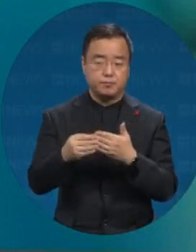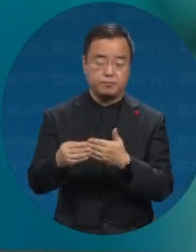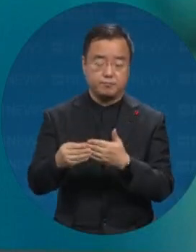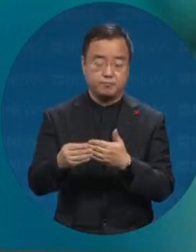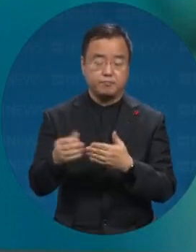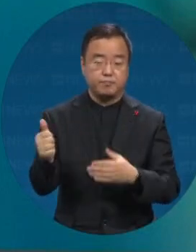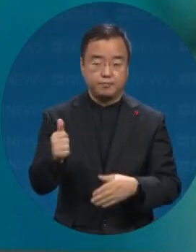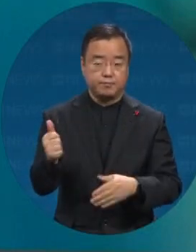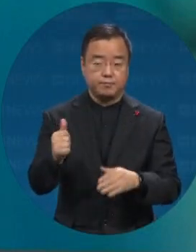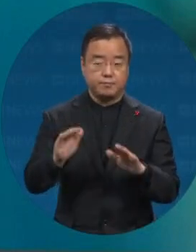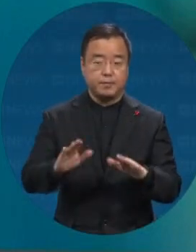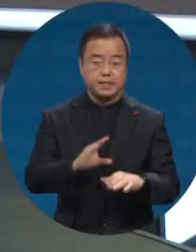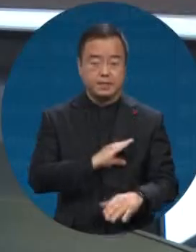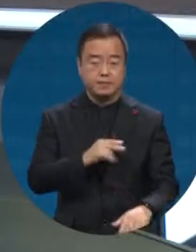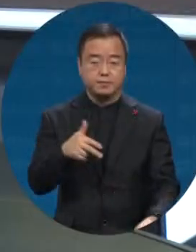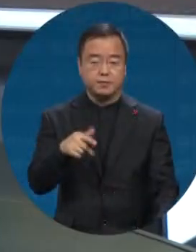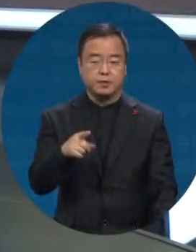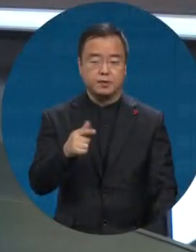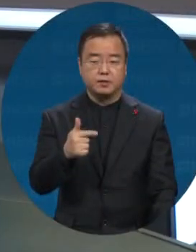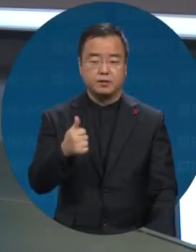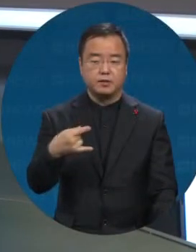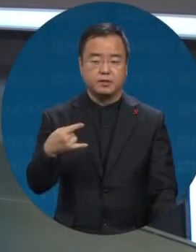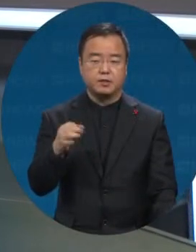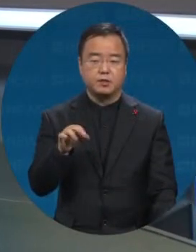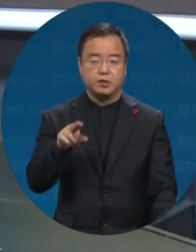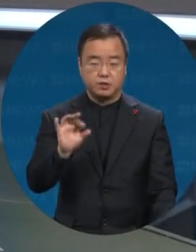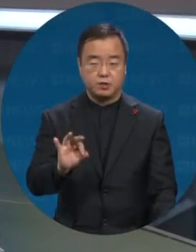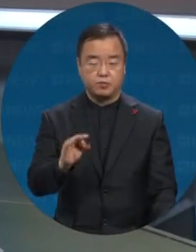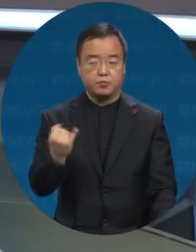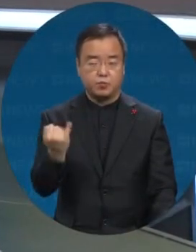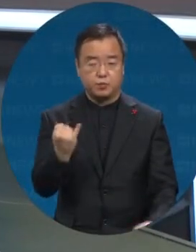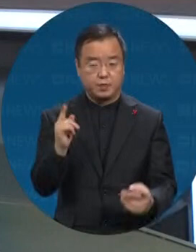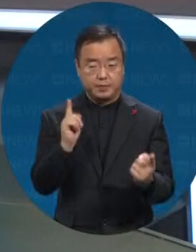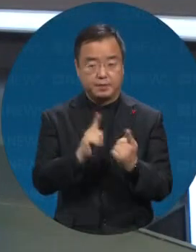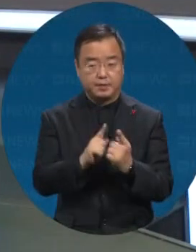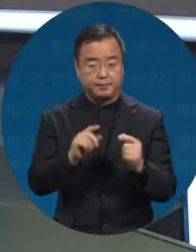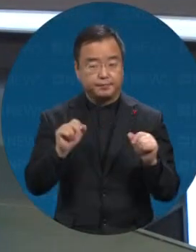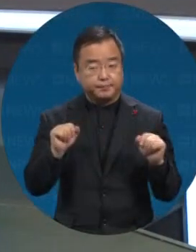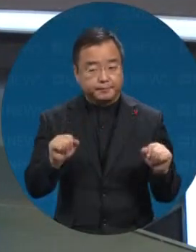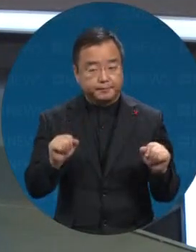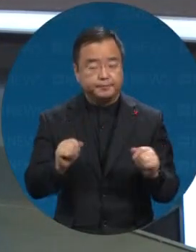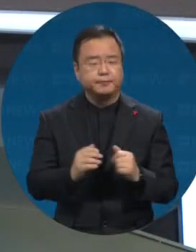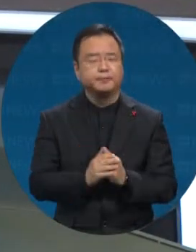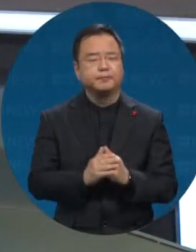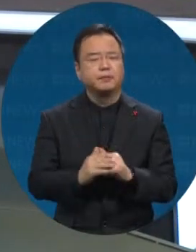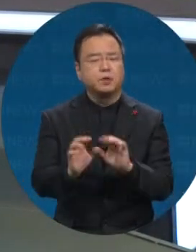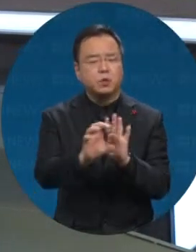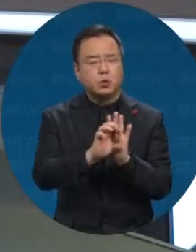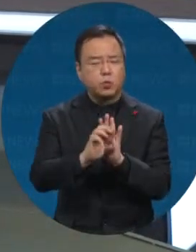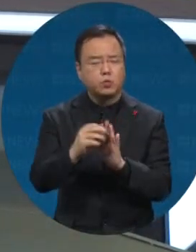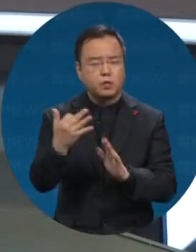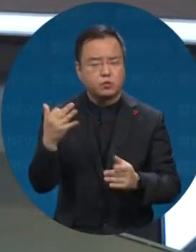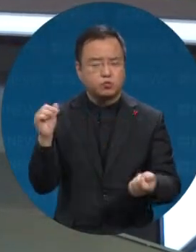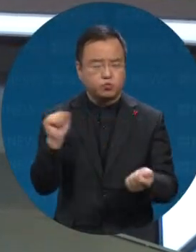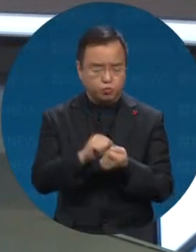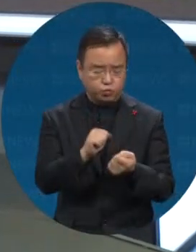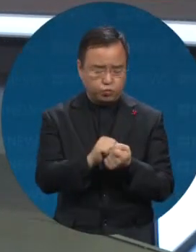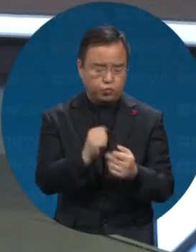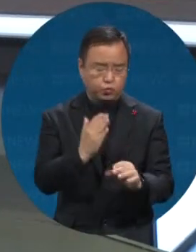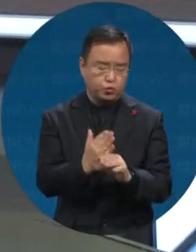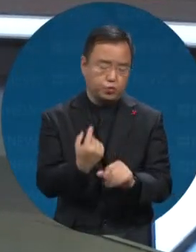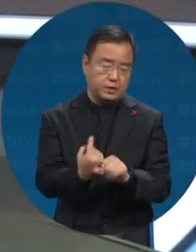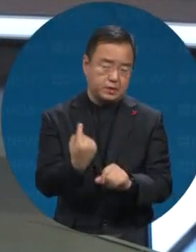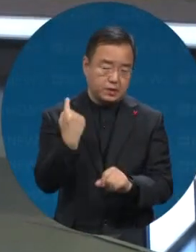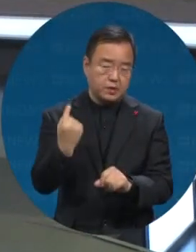위원장과 자세한 얘기 나눠보겠습니다 위원장님 어서 오세요네 안녕하세요네 코로나19가 심하게 유행했던 지난해부터 올해까지